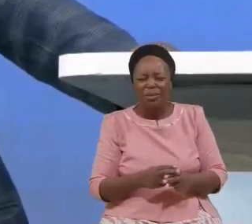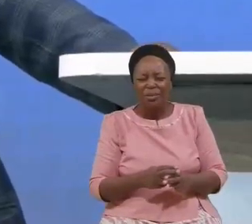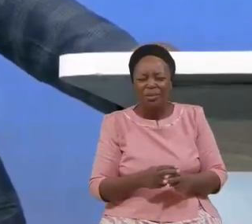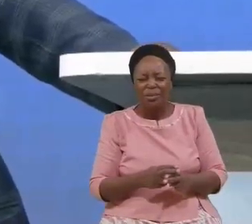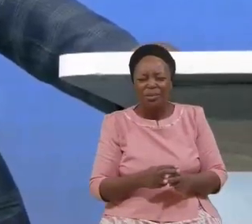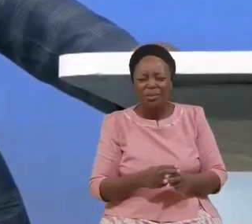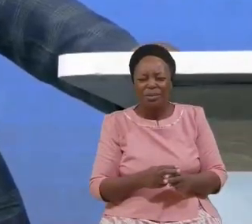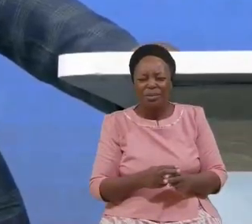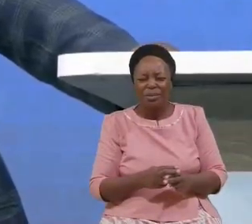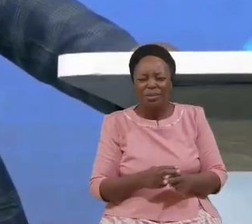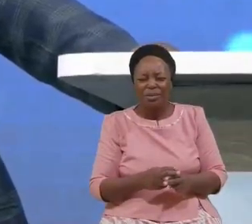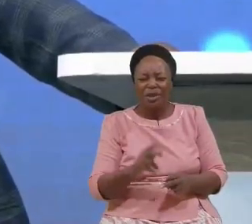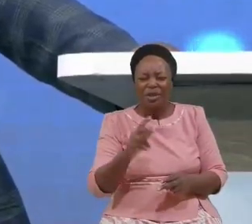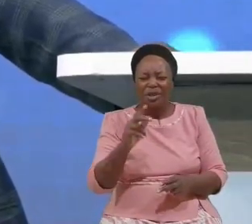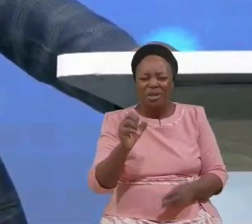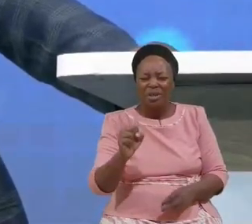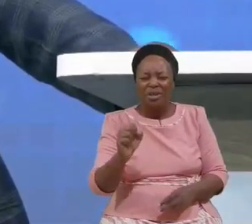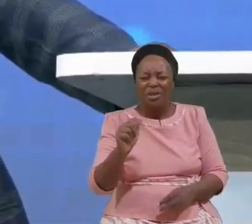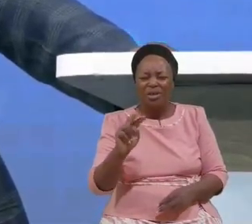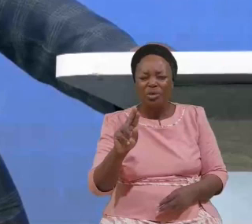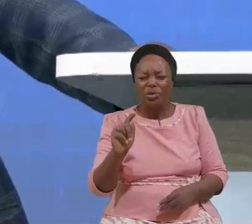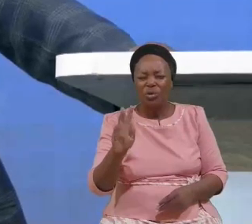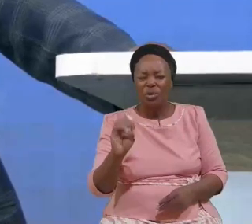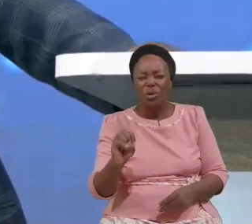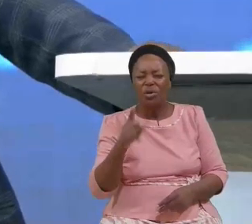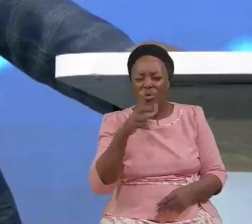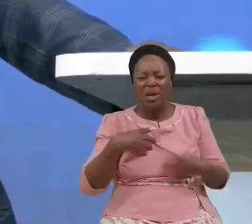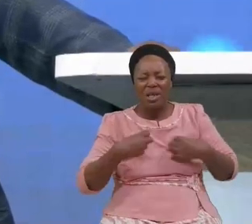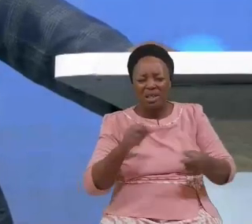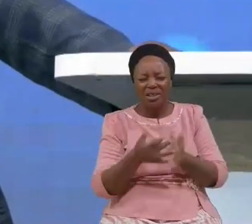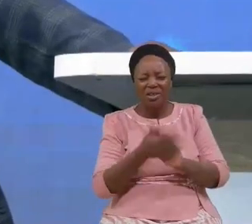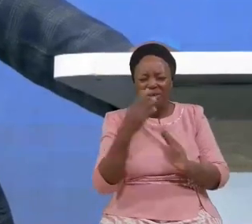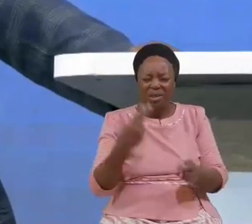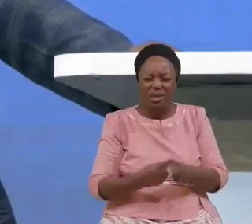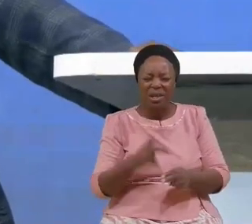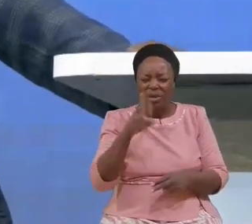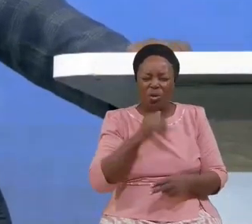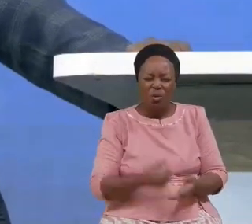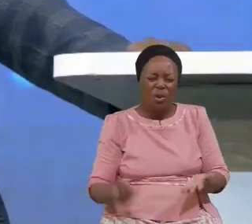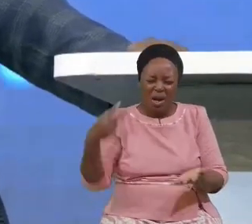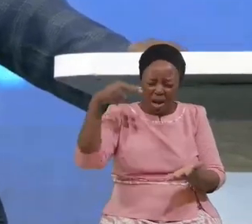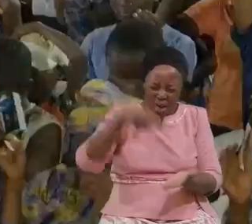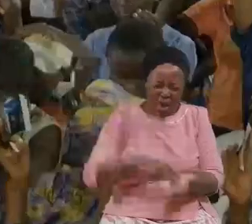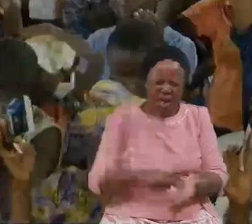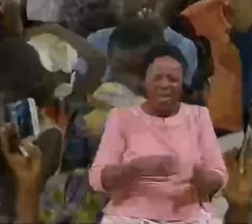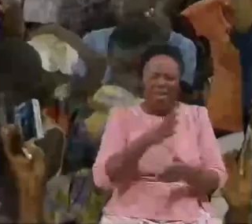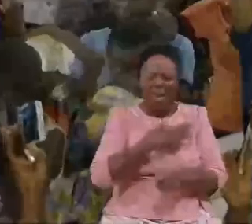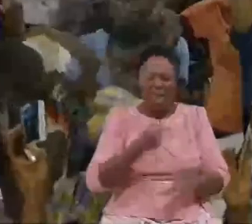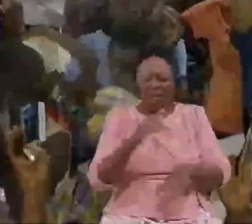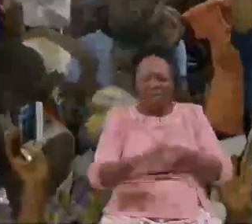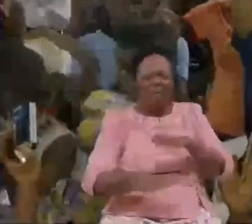AVC vous êtes guéri vous allez vous lever marcher